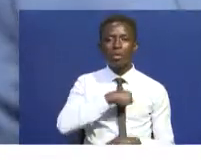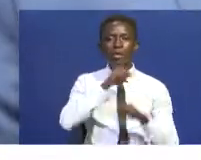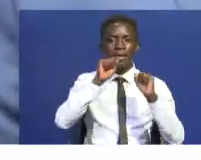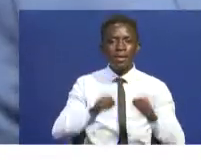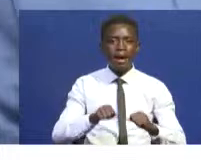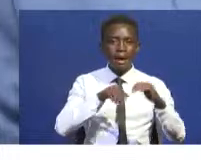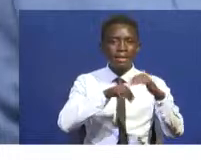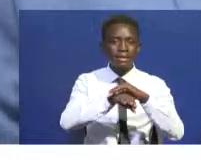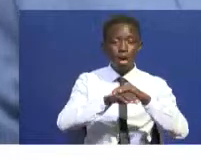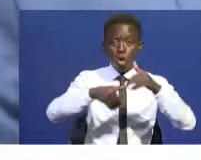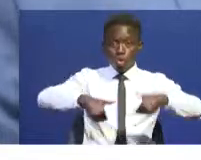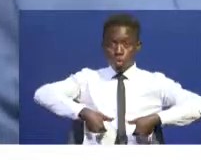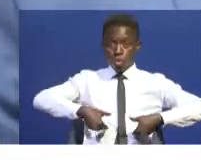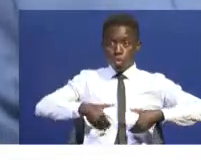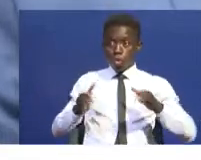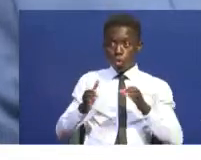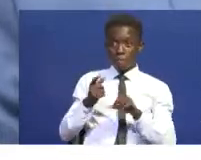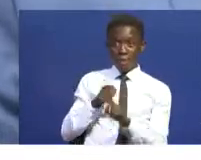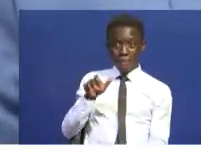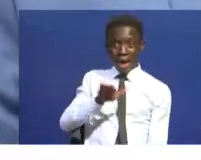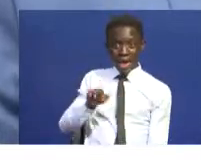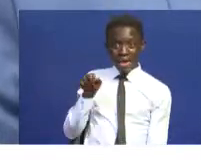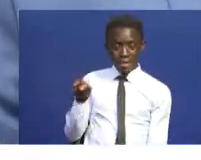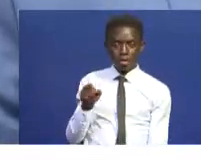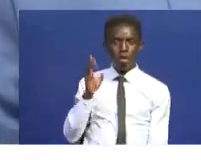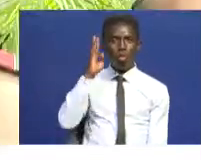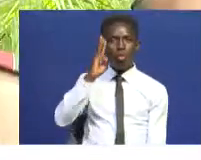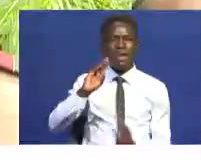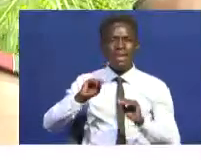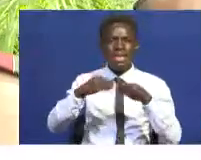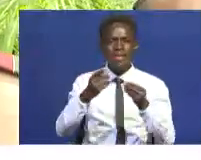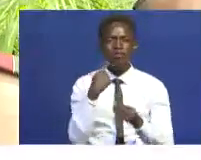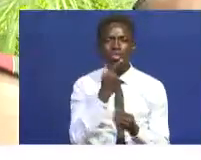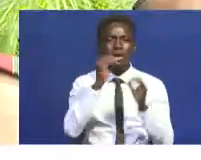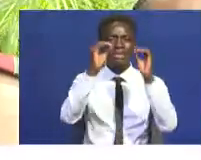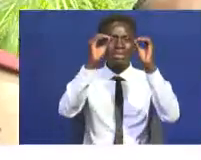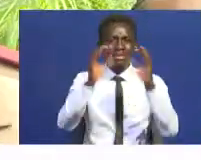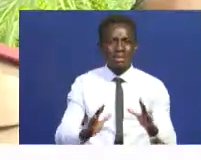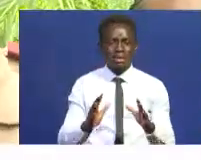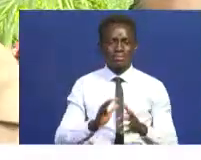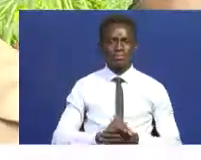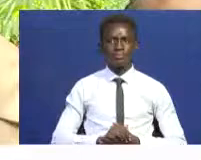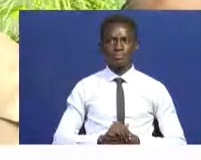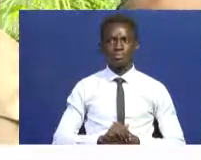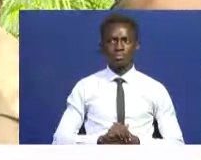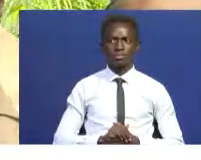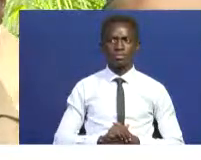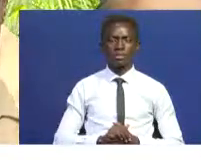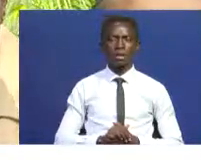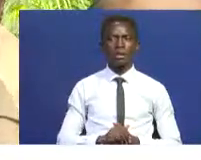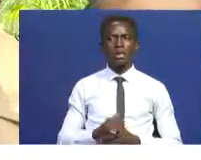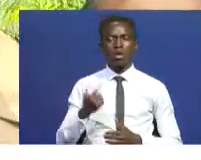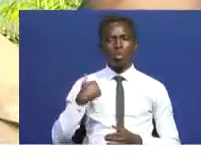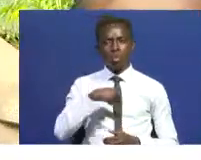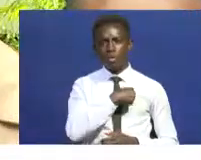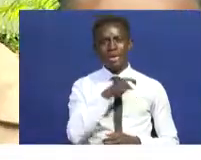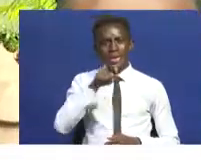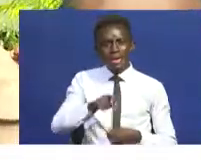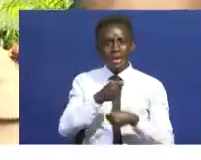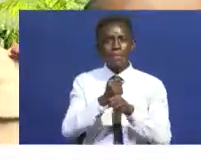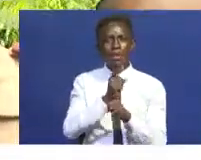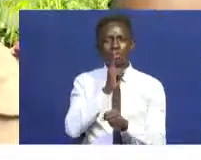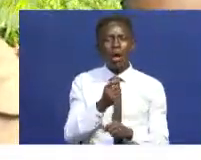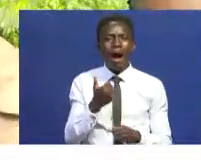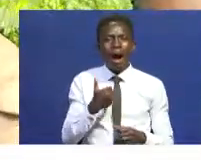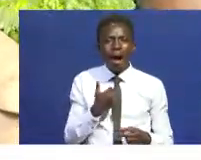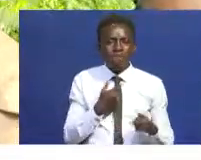this area can access these courses. She'll provide trainers. We want to ensure that there's a commensurate level of digital skills